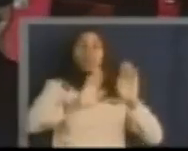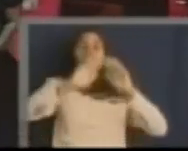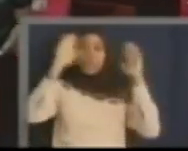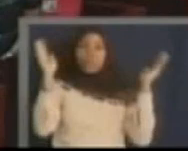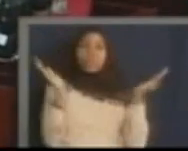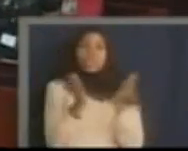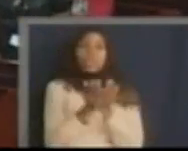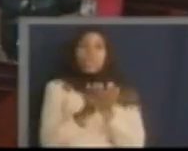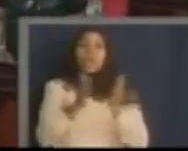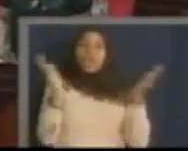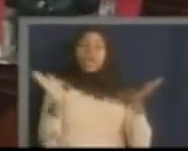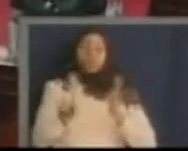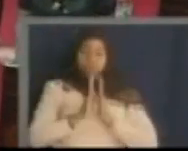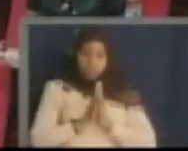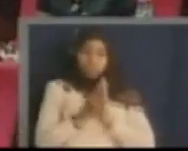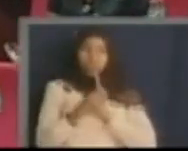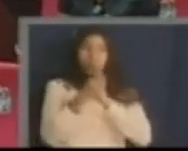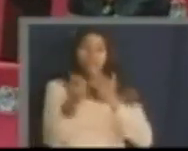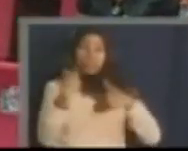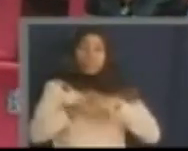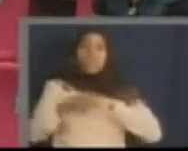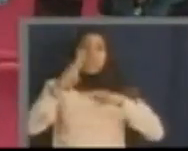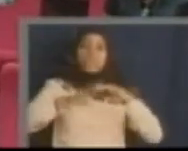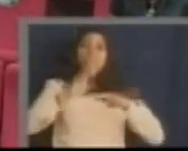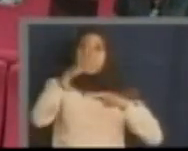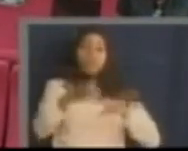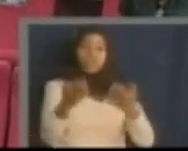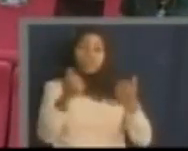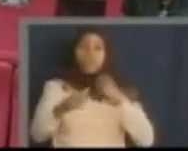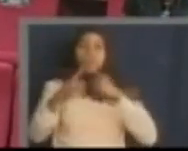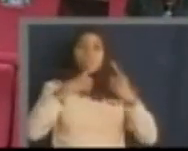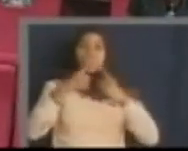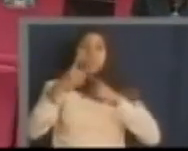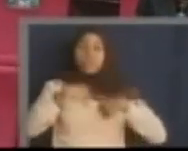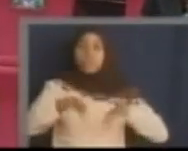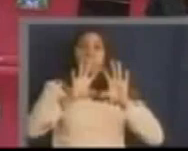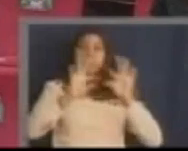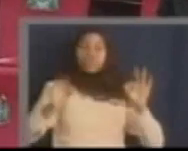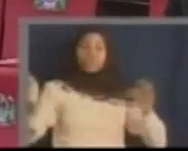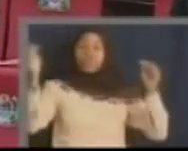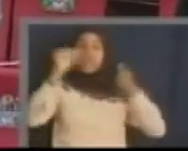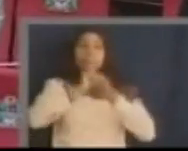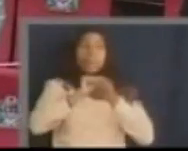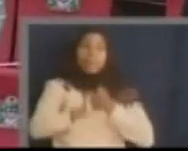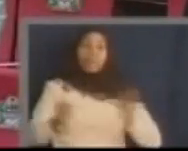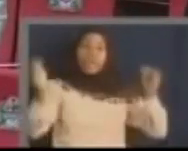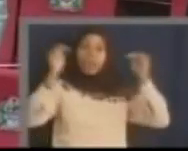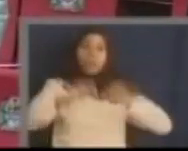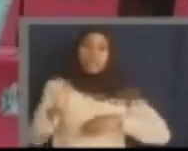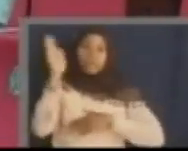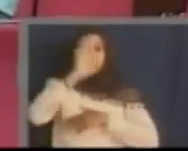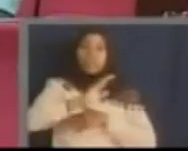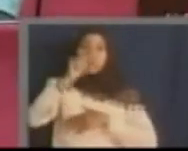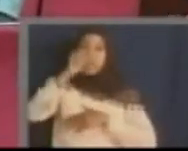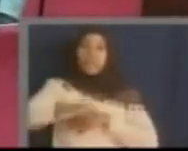tunashukuru kwa kutuongoza katika kikao hiki tukaweza kujadili kwa dhati mambo yaletwa mbele yetu leo na kufanya